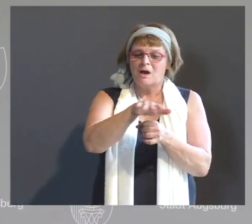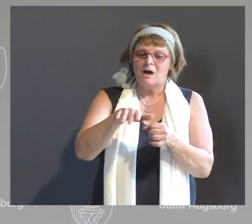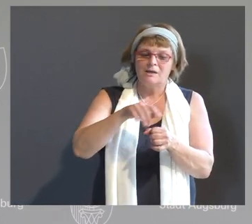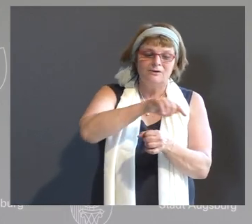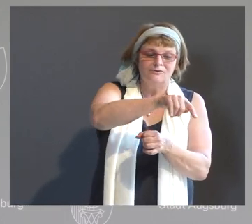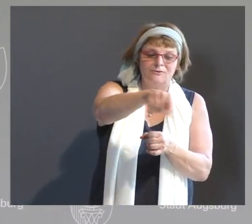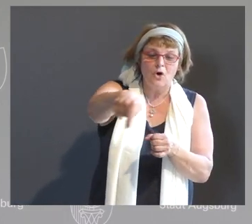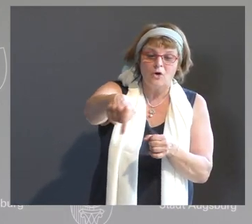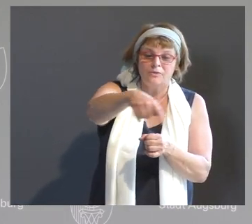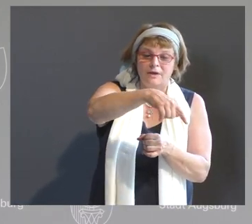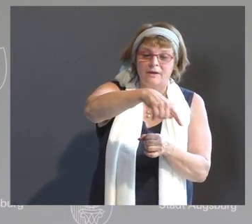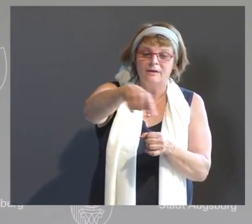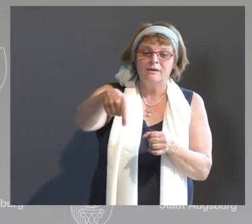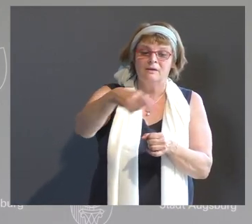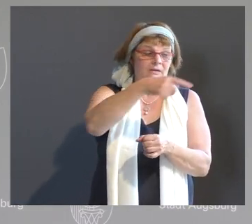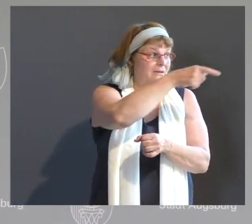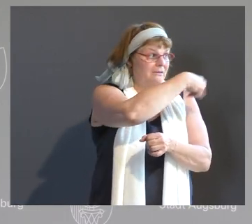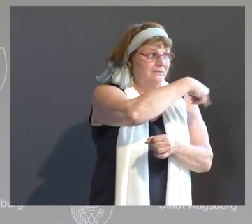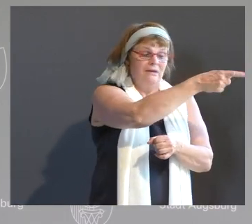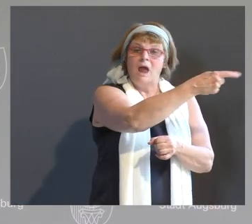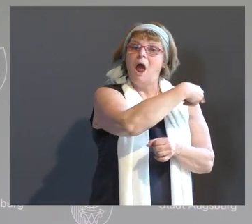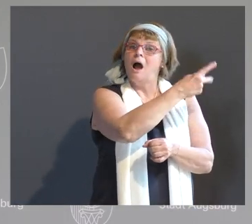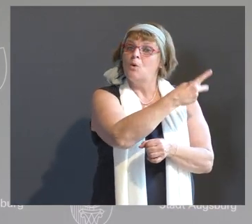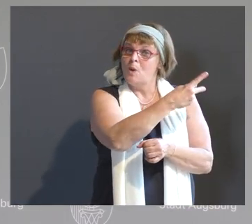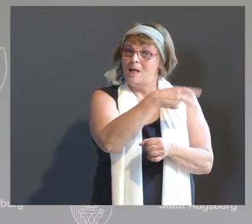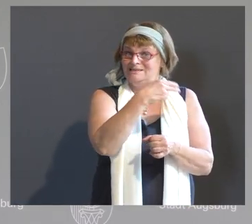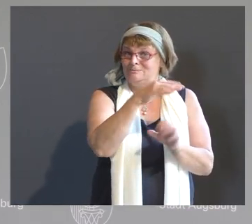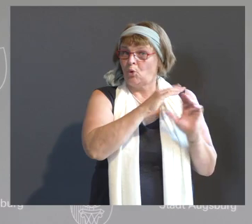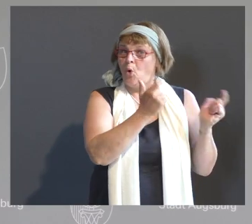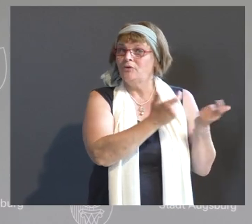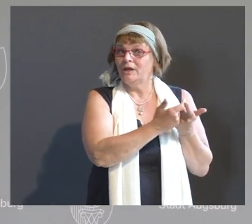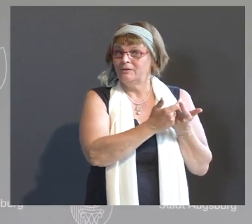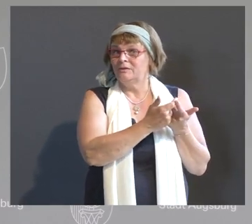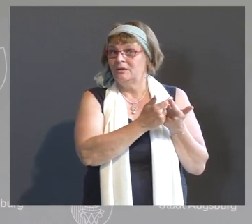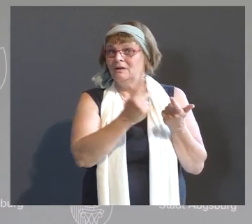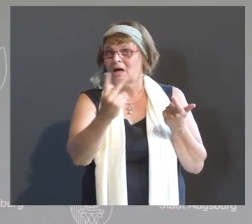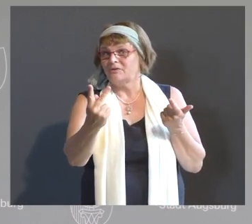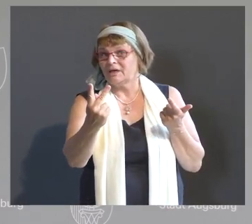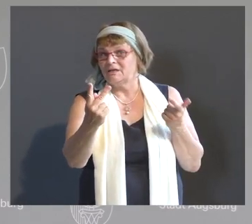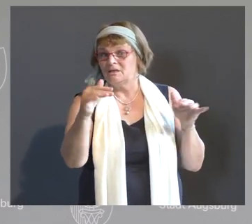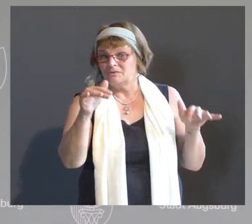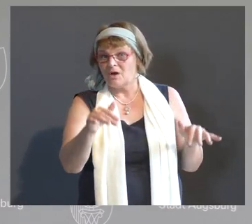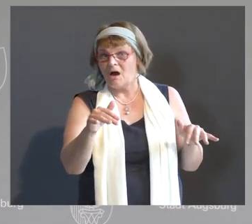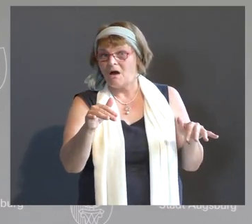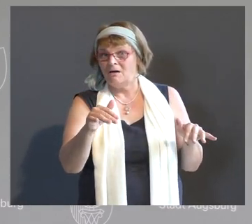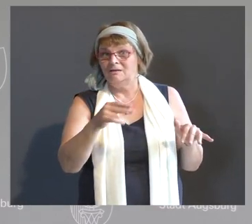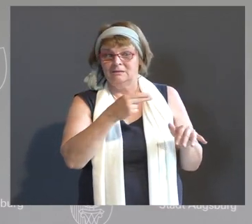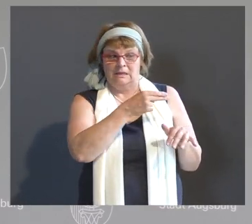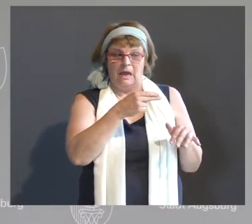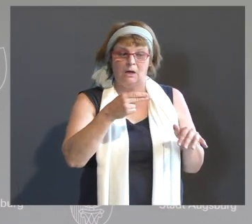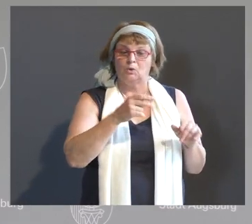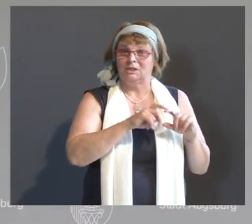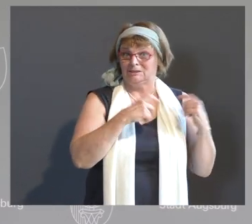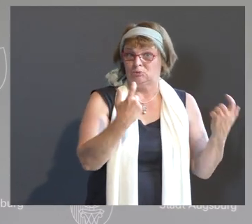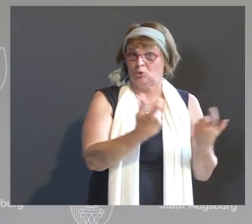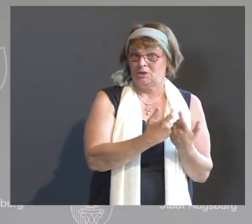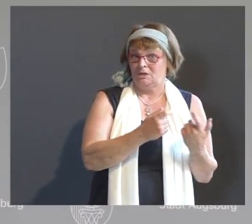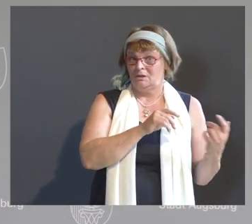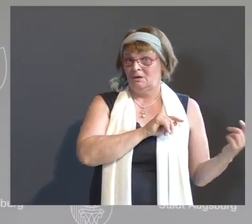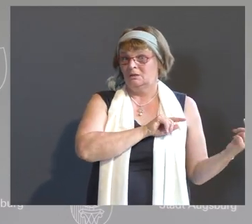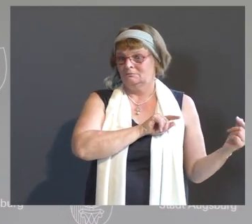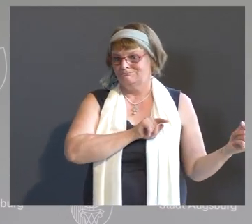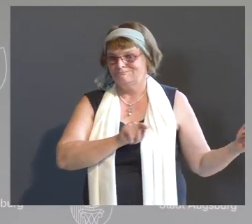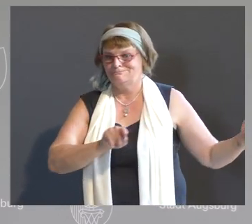des Herkulesbrunnen Richtung Katharinengasse gingen, sie gingen aus der Deckung hinter dem Herkulesbrunnen hervor, also